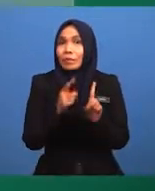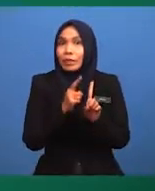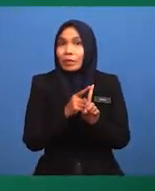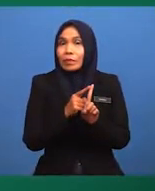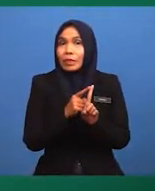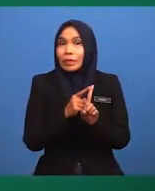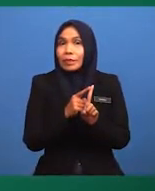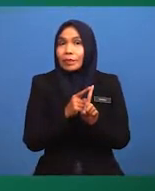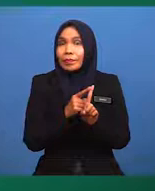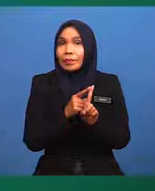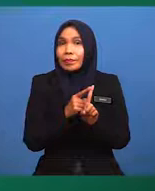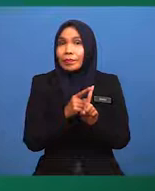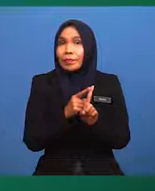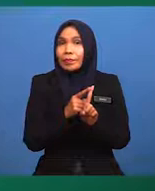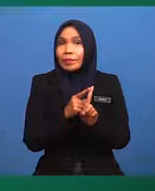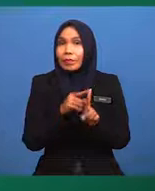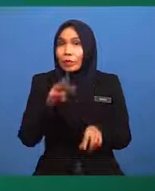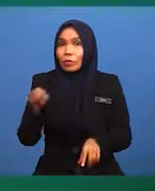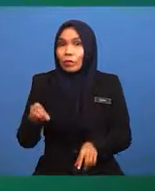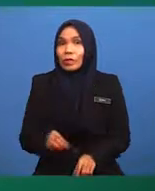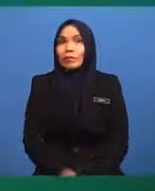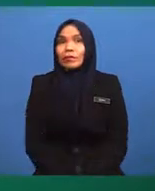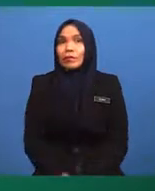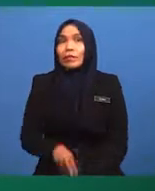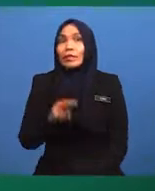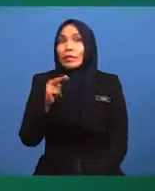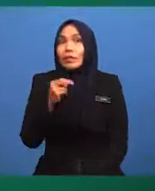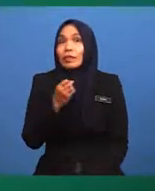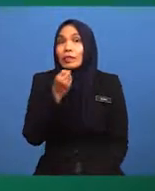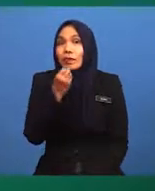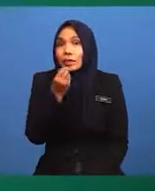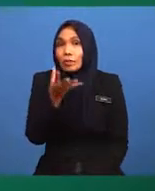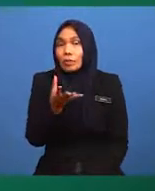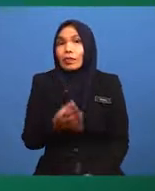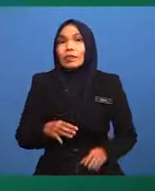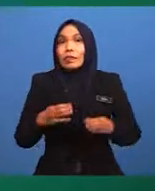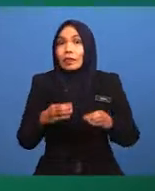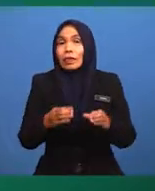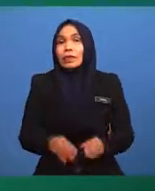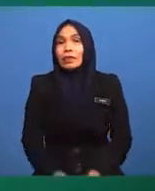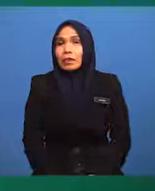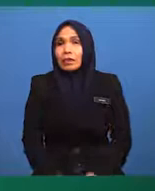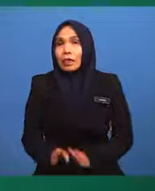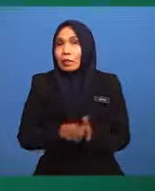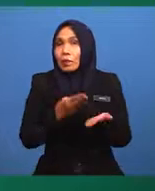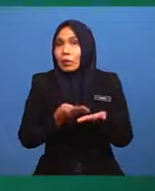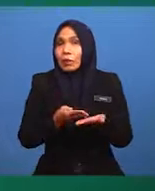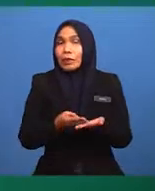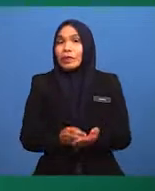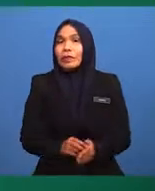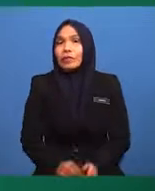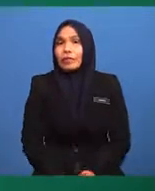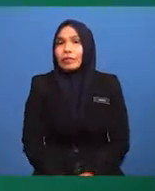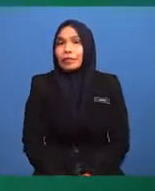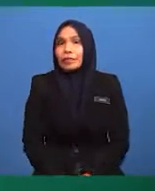Pertama, murid-murid dikehendaki menyatakan cara-cara berbudi pekerti